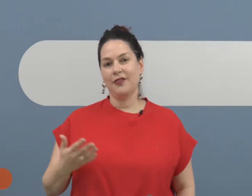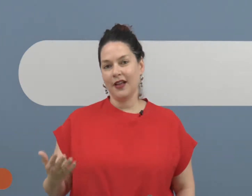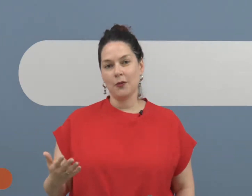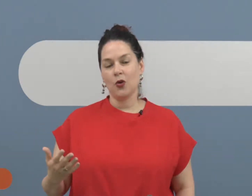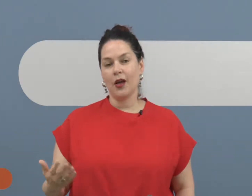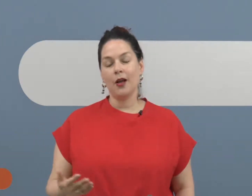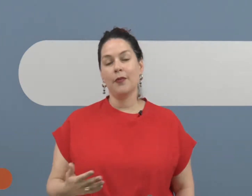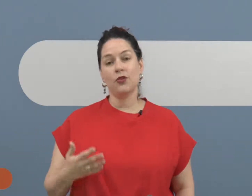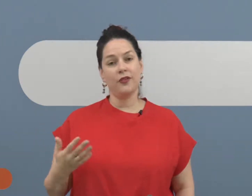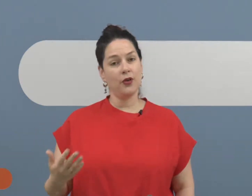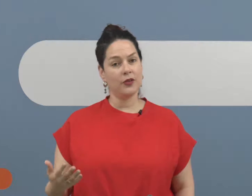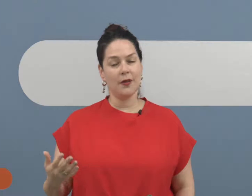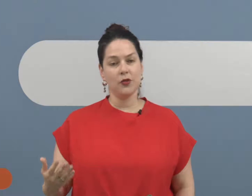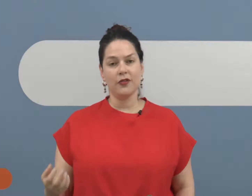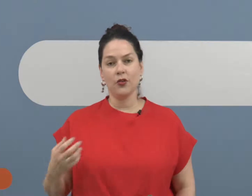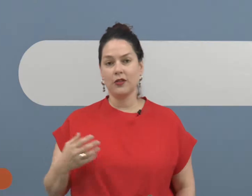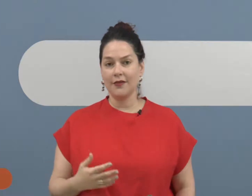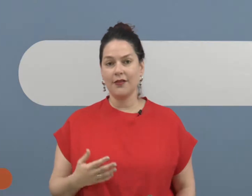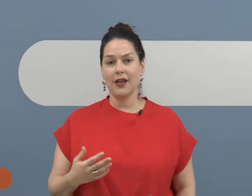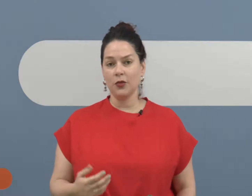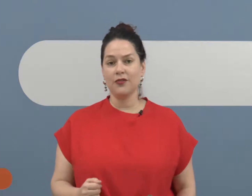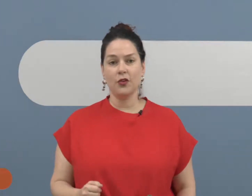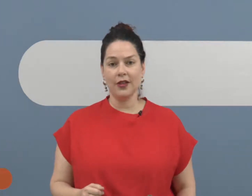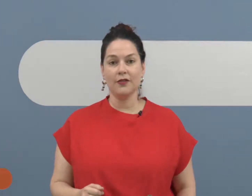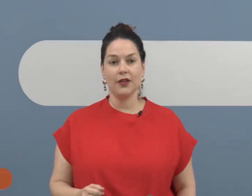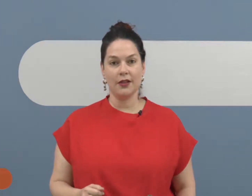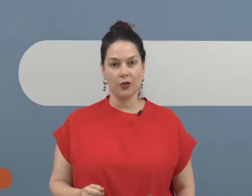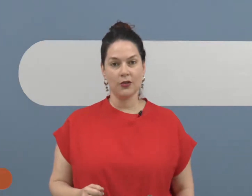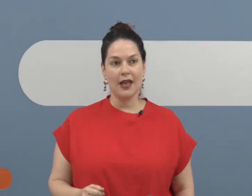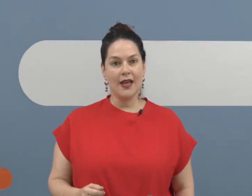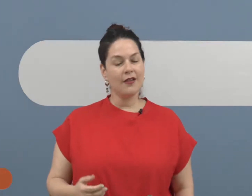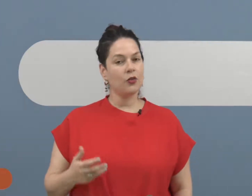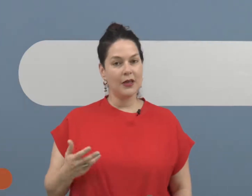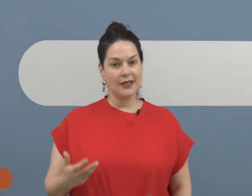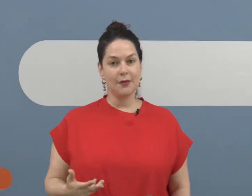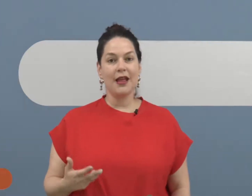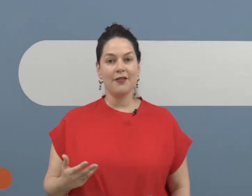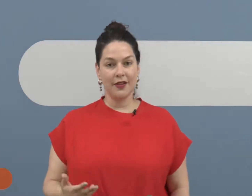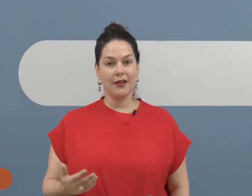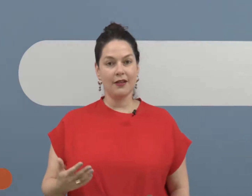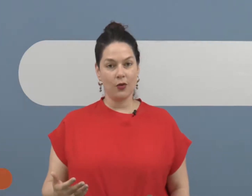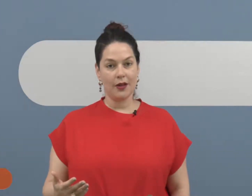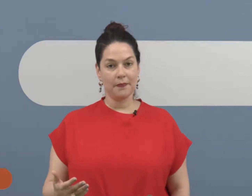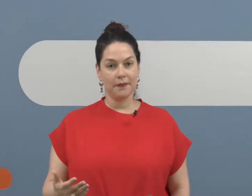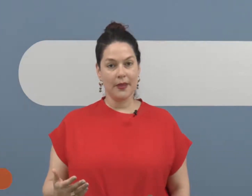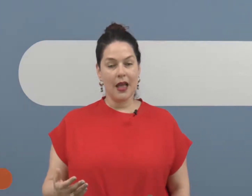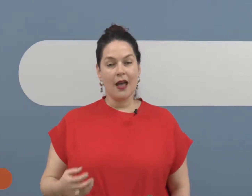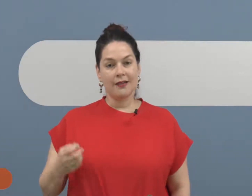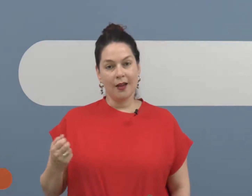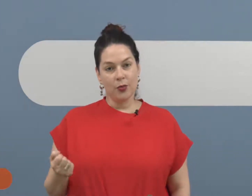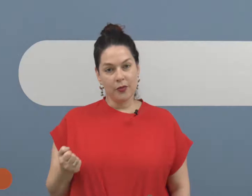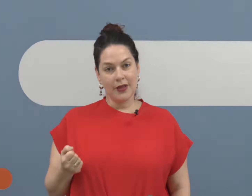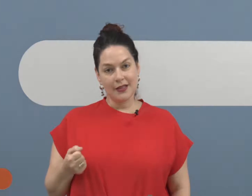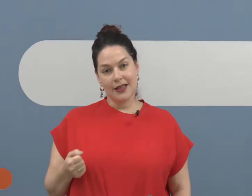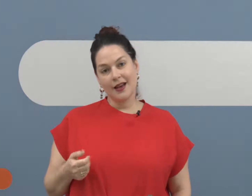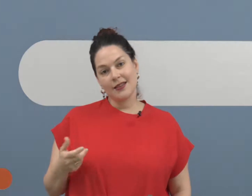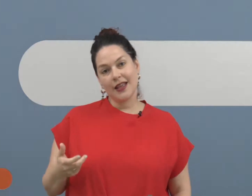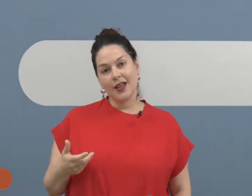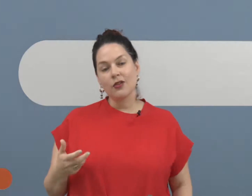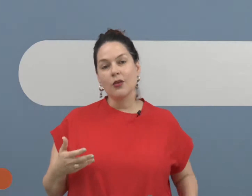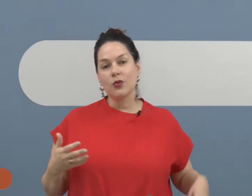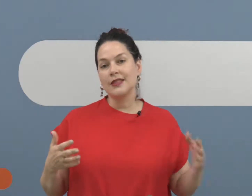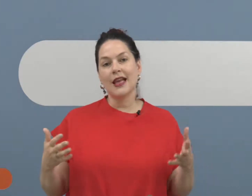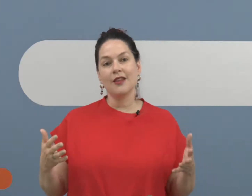הרבה דברים, כל כך הרבה תופעות, גם תופעות טבע וגם תופעות חברתיות. אנחנו מנסים להבין את העולם. התרבות